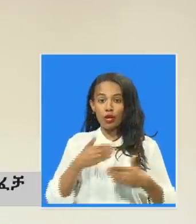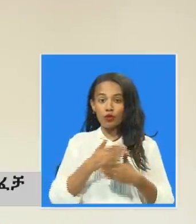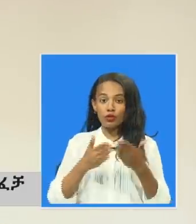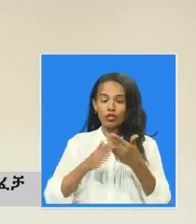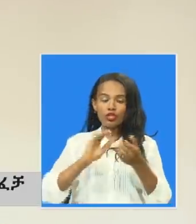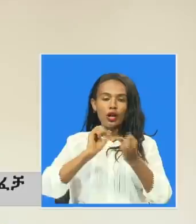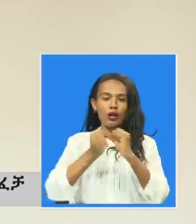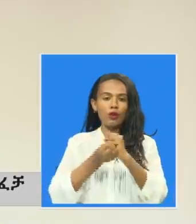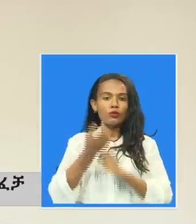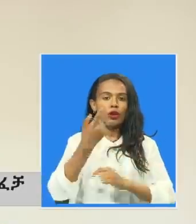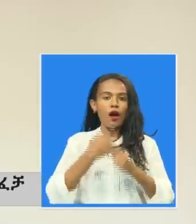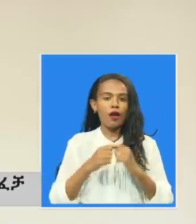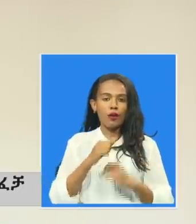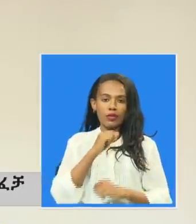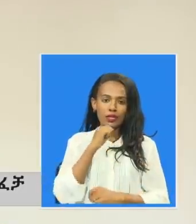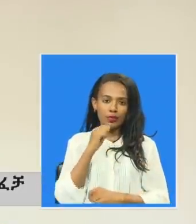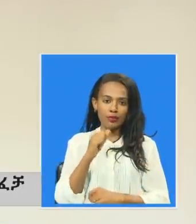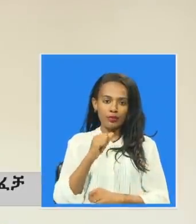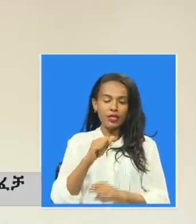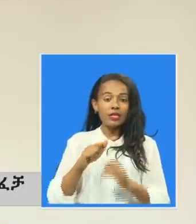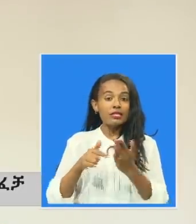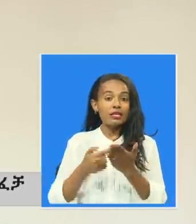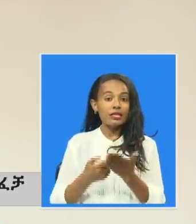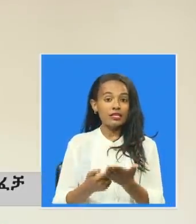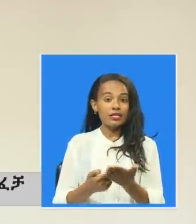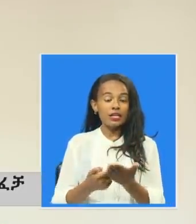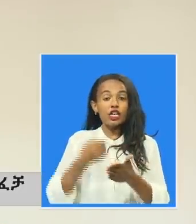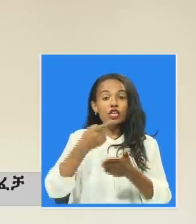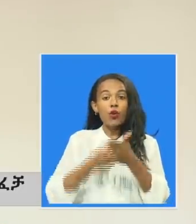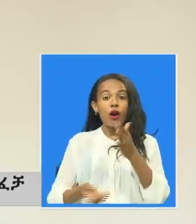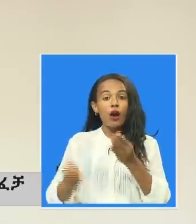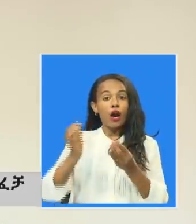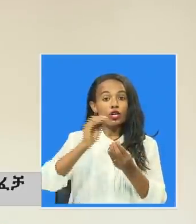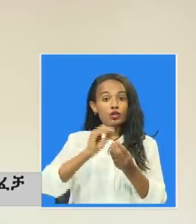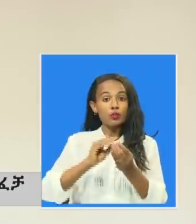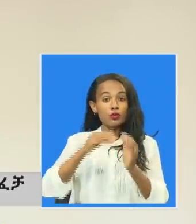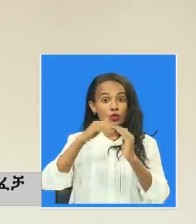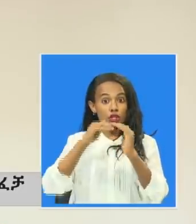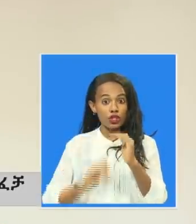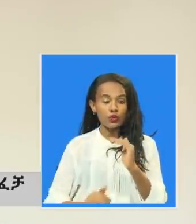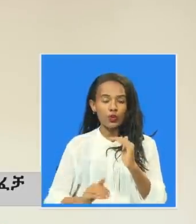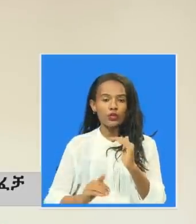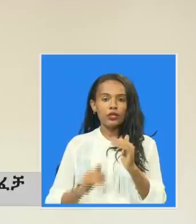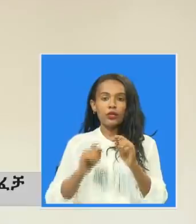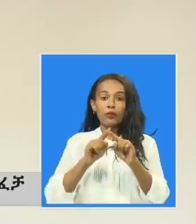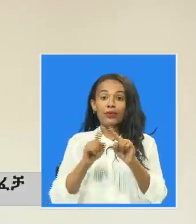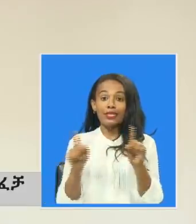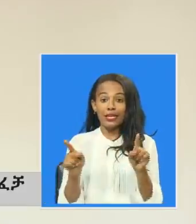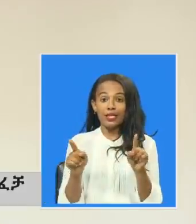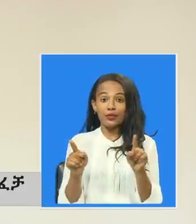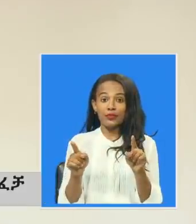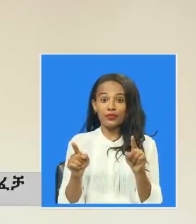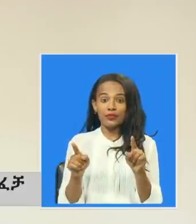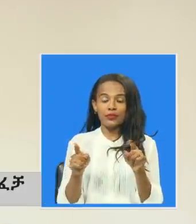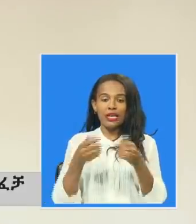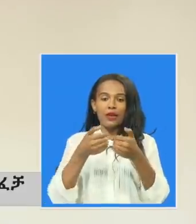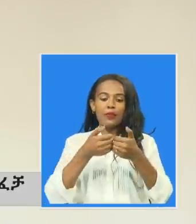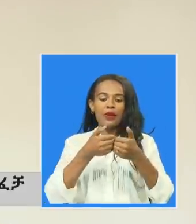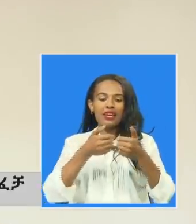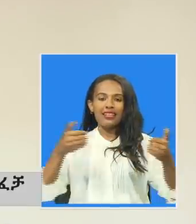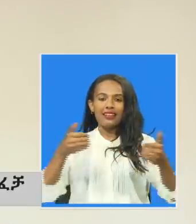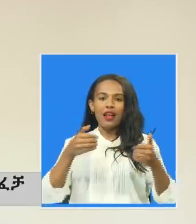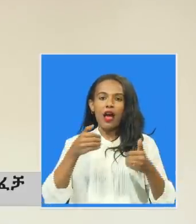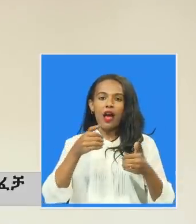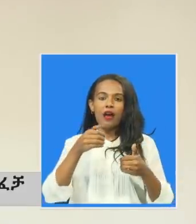ለውጥ አላመጣም። ስለሆነም የዋጋ ግሽበቱ እንዲወርድ በተለይም በነጠላ